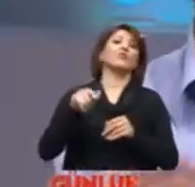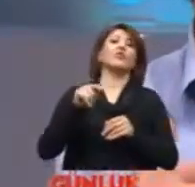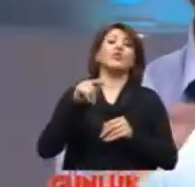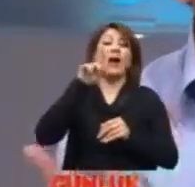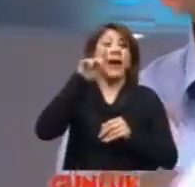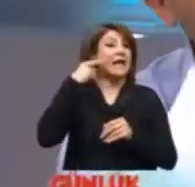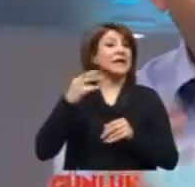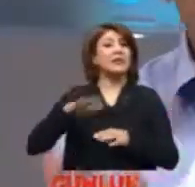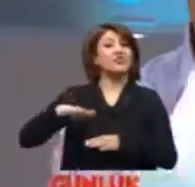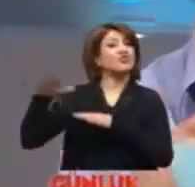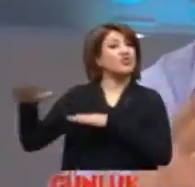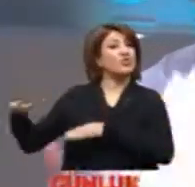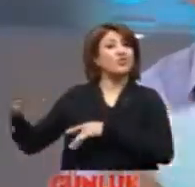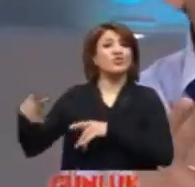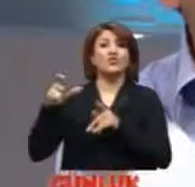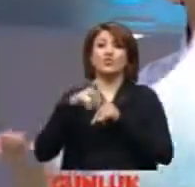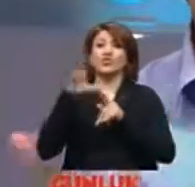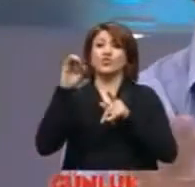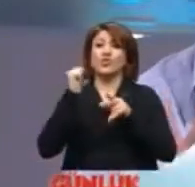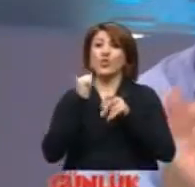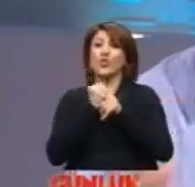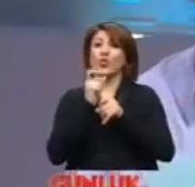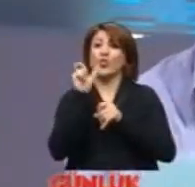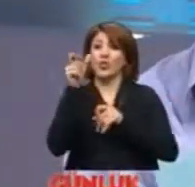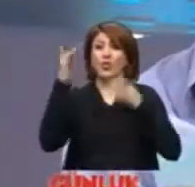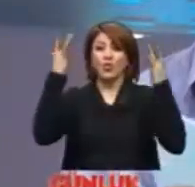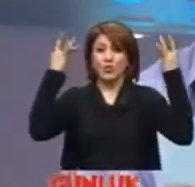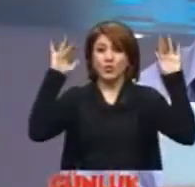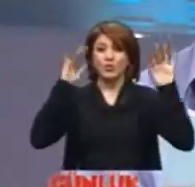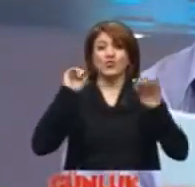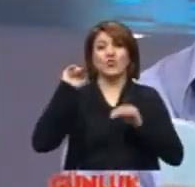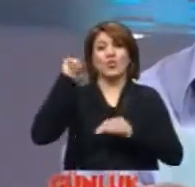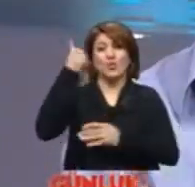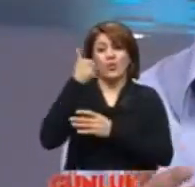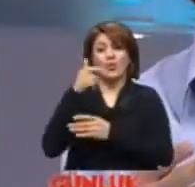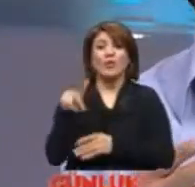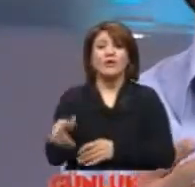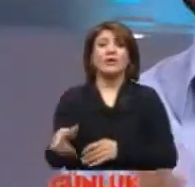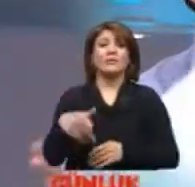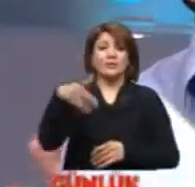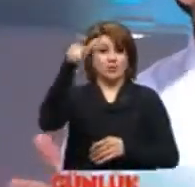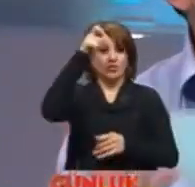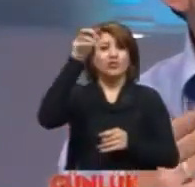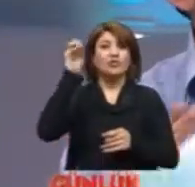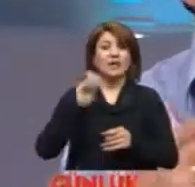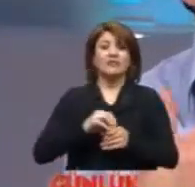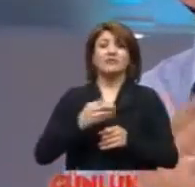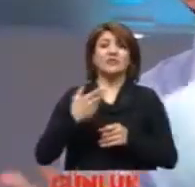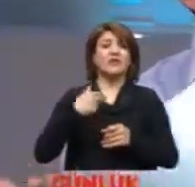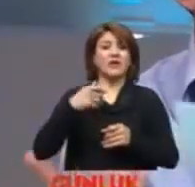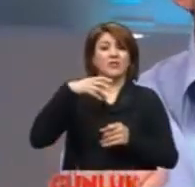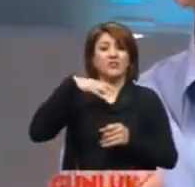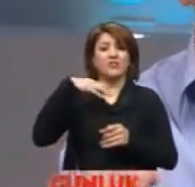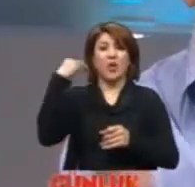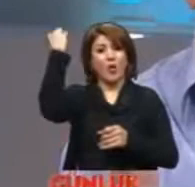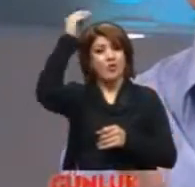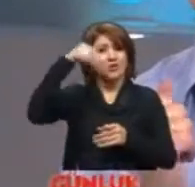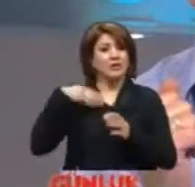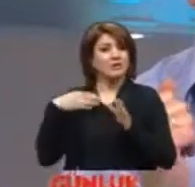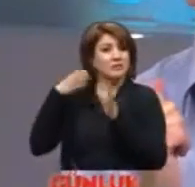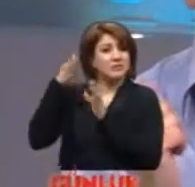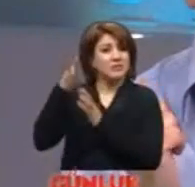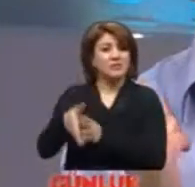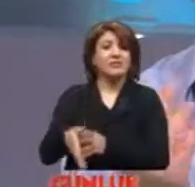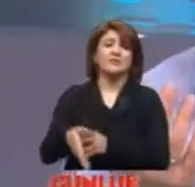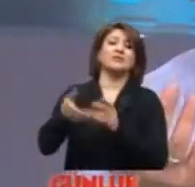önemli. Hani evet, doğru. Öyle bir yavrulama şeyimiz öyle, tercihimiz doğru. Öyle. Biliyorsun Türkiye'de de hocaya gidilir, şu yapılır, bu yapılır. Okur. Buna